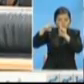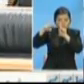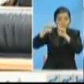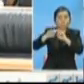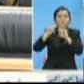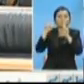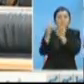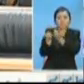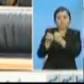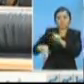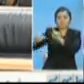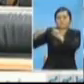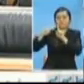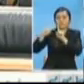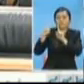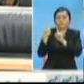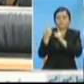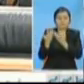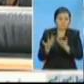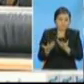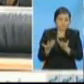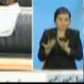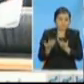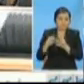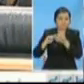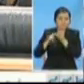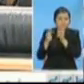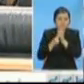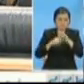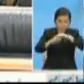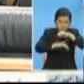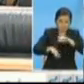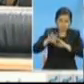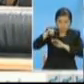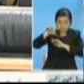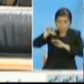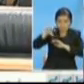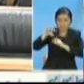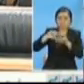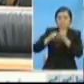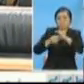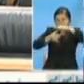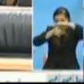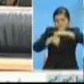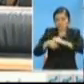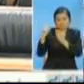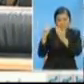แต่ปรากฏชาวนาได้ประมาณ 10,000 ฮะผมเลยกับท่านประธานว่า 8,500 ผมก็มีเอกสารฮะที่ได้รับมันโกงกันมากเกินไปท่านประ